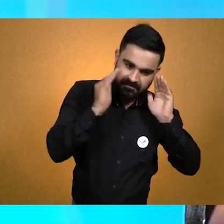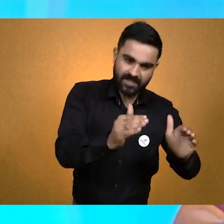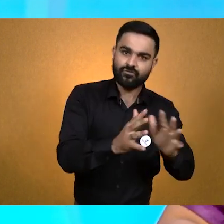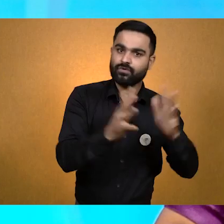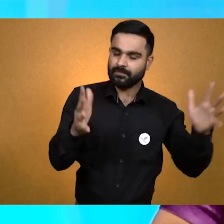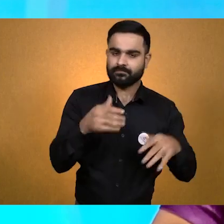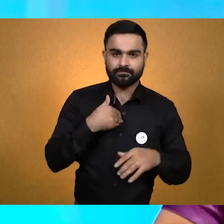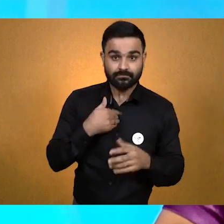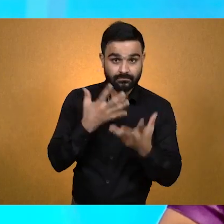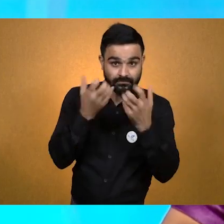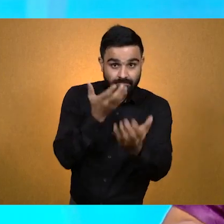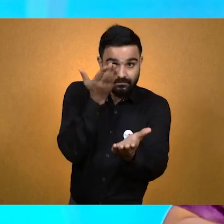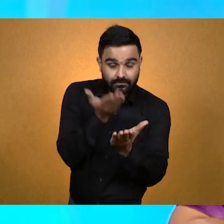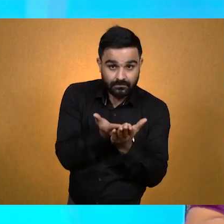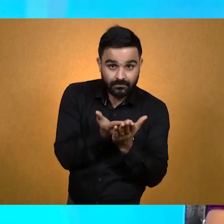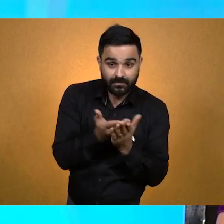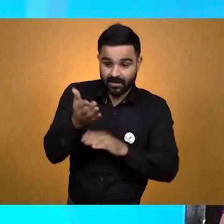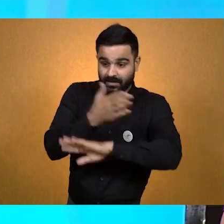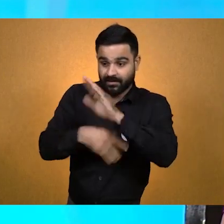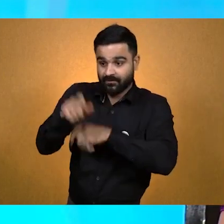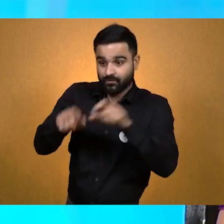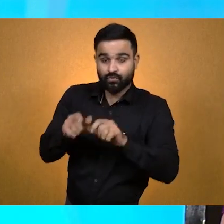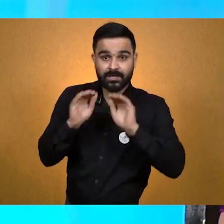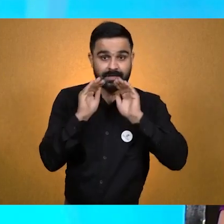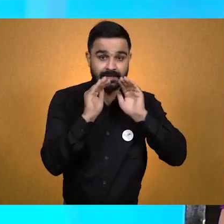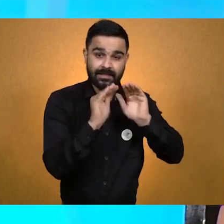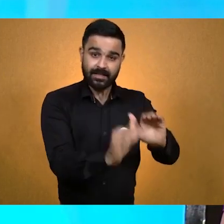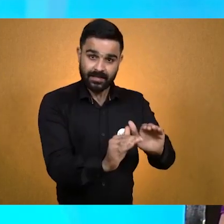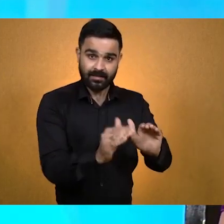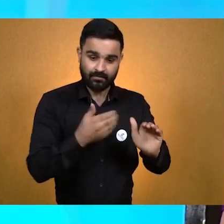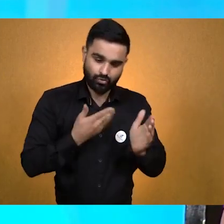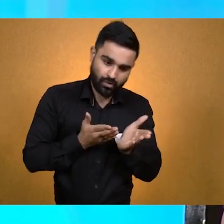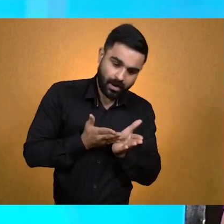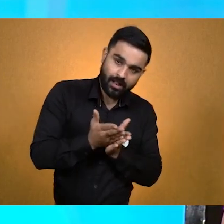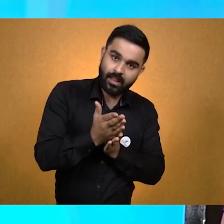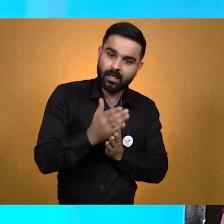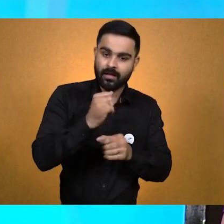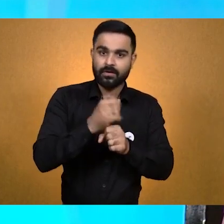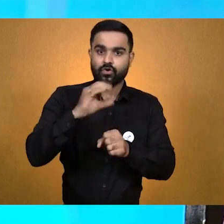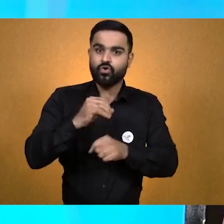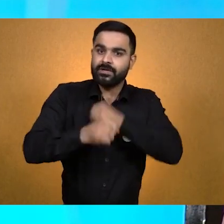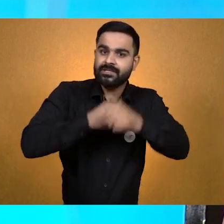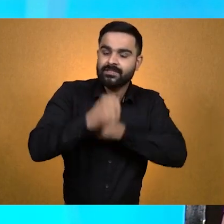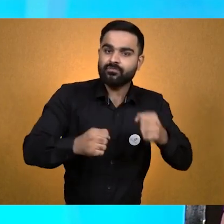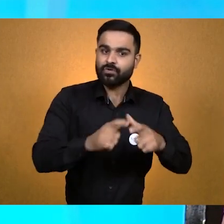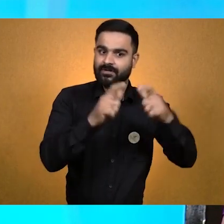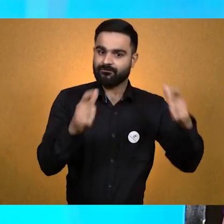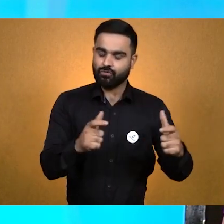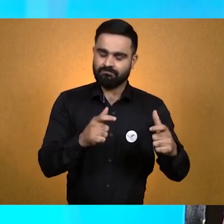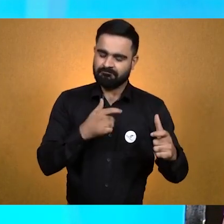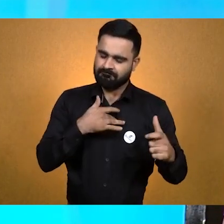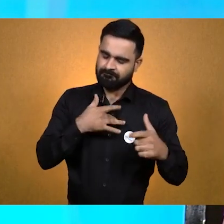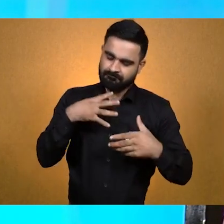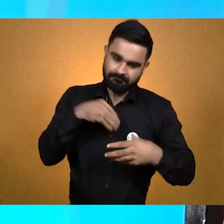क्या आप हमें बताना चाहेंगे कि दिव्यांग खिलाड़ियों का सहयोग करना हमेशा से गो स्पोर्ट्स फाउंडेशन के डीएनए में क्यों रहा